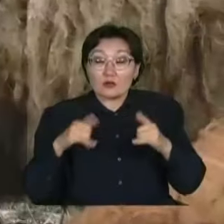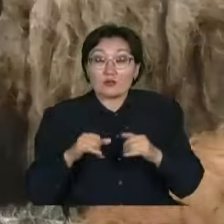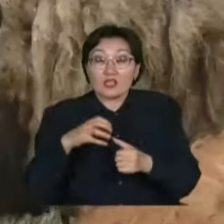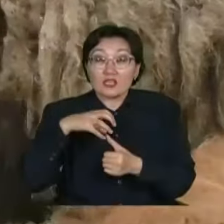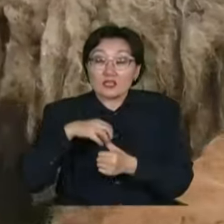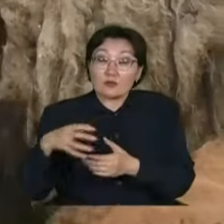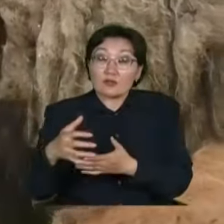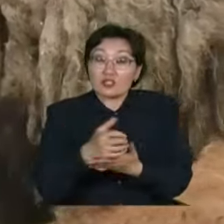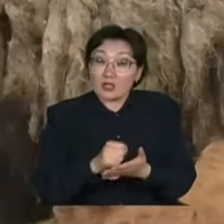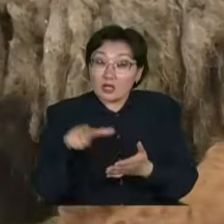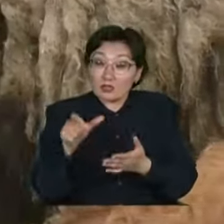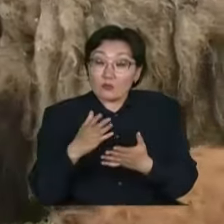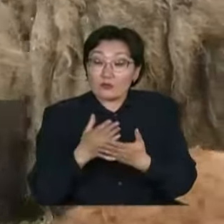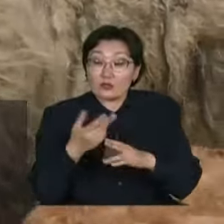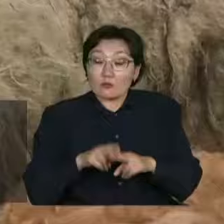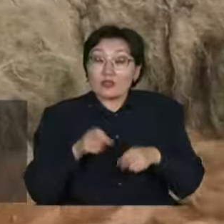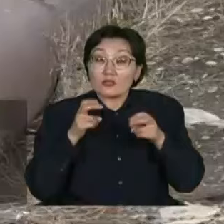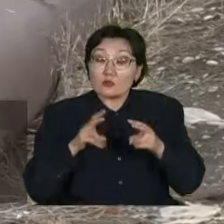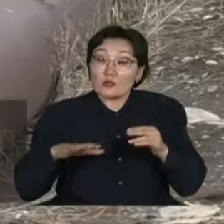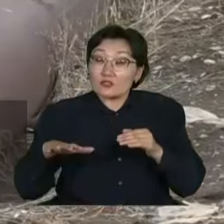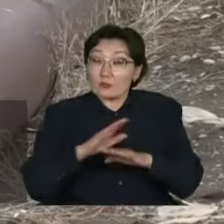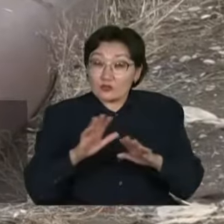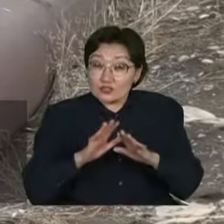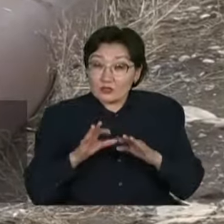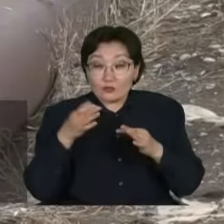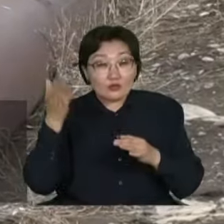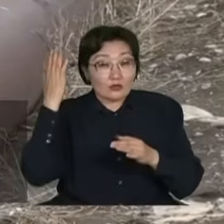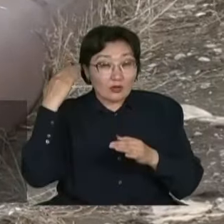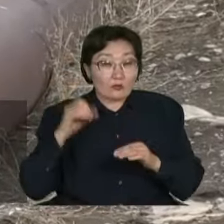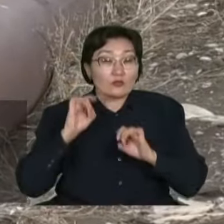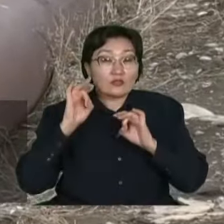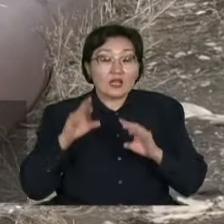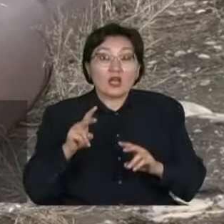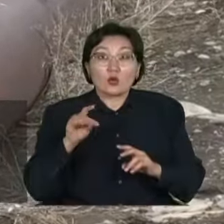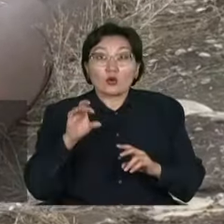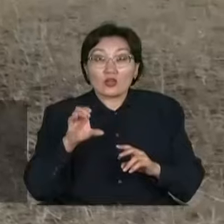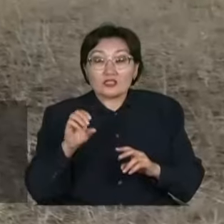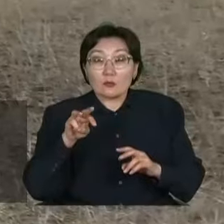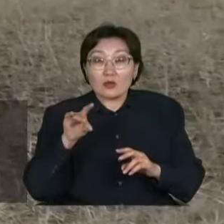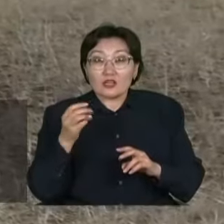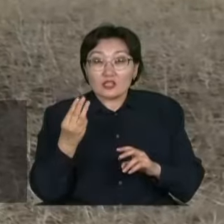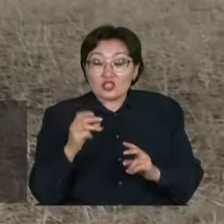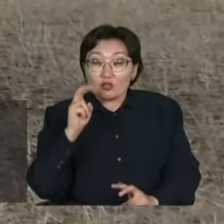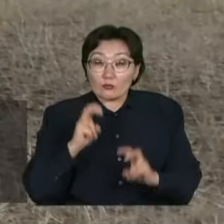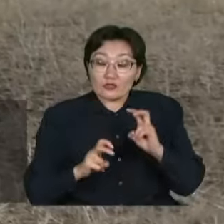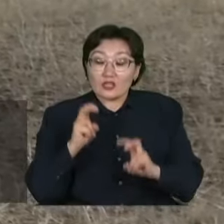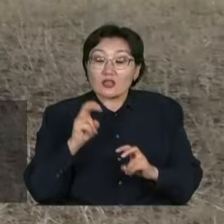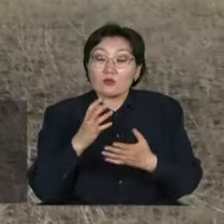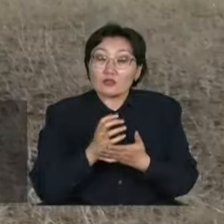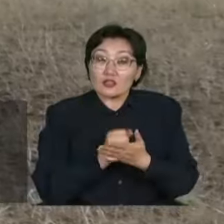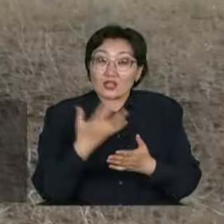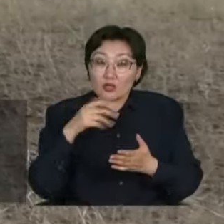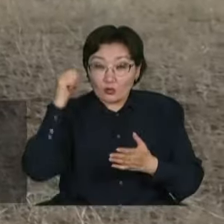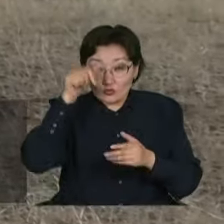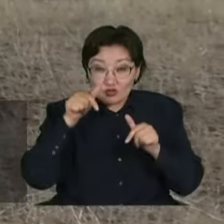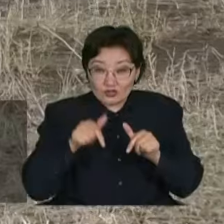теріп жүргендер бар. Ал бұл қауіпсіз аймақ емес. Кезінде дүркіреп тұрған қорғасын мырыш комбинатының өндіріс қалдығы 50 жыл бойы